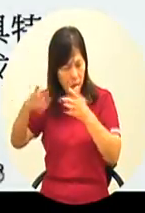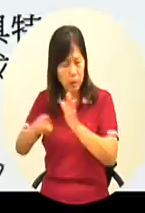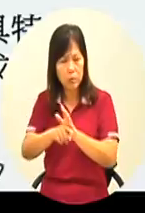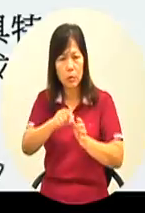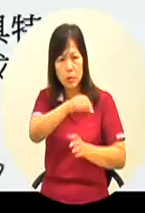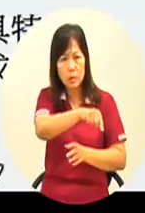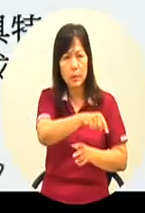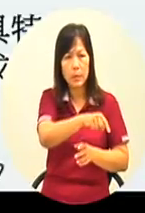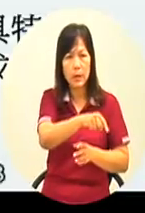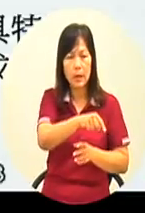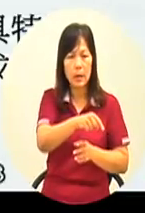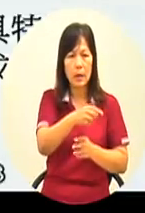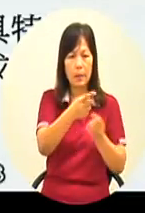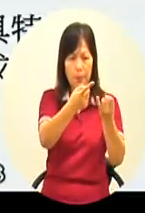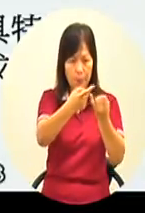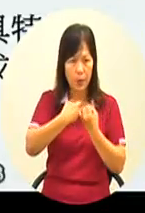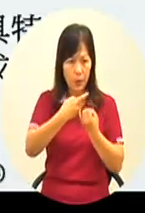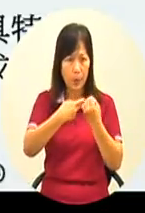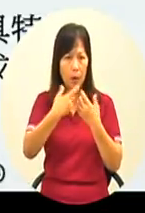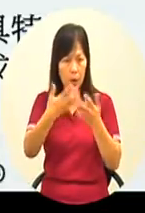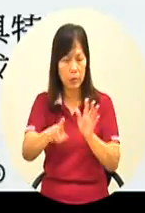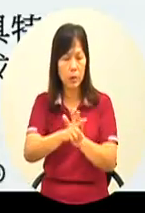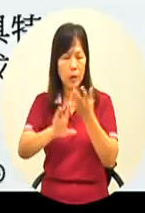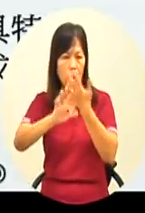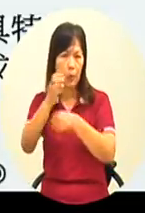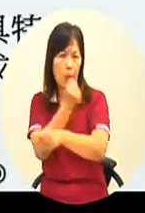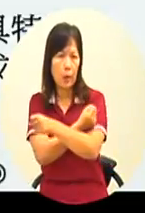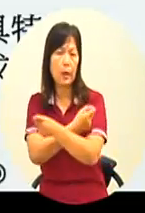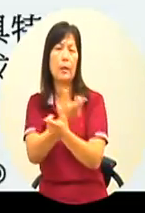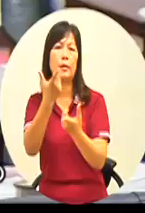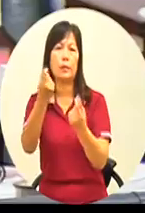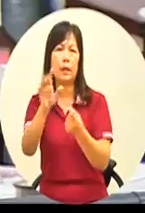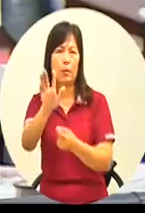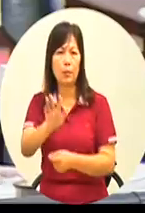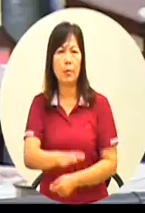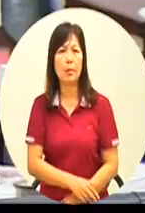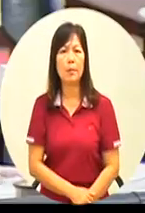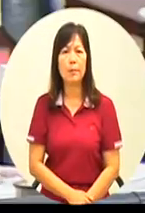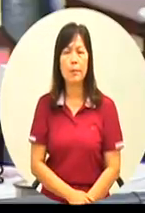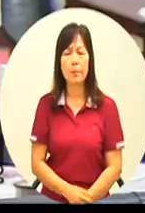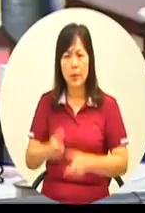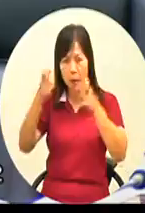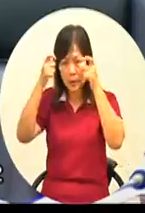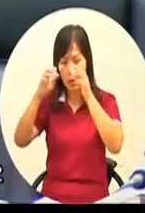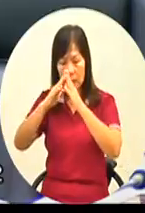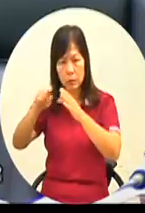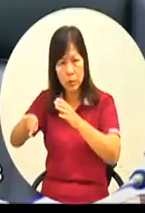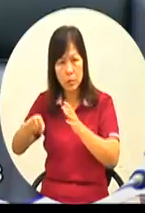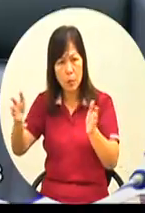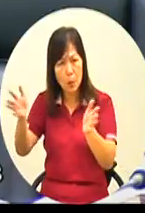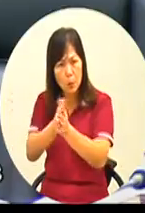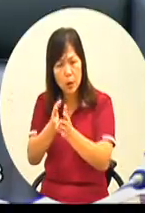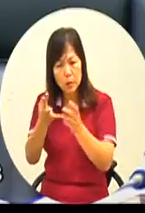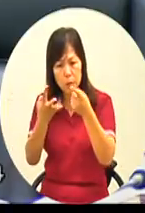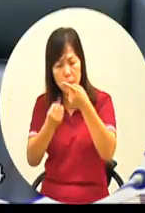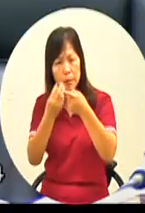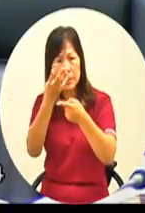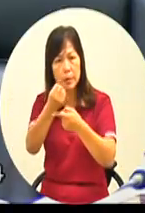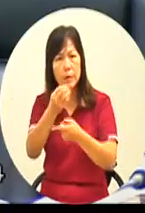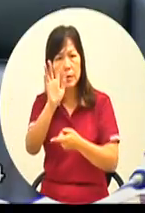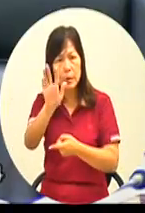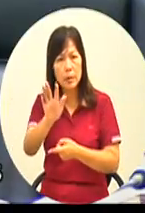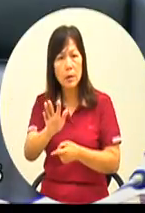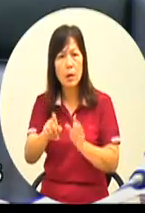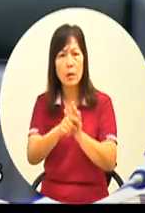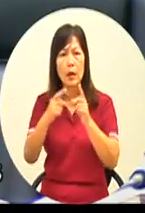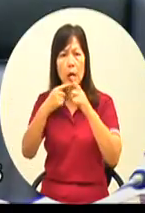亚的新住民啊，以及外劳。那在我们高雄市里，到底有多少的比例，哈，